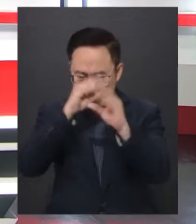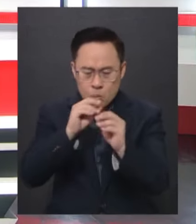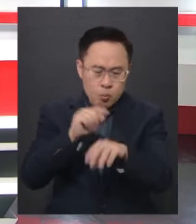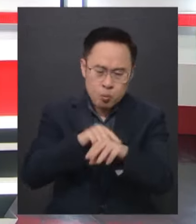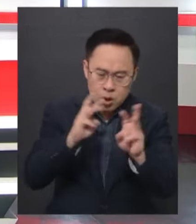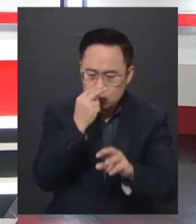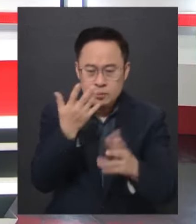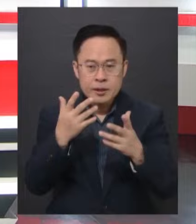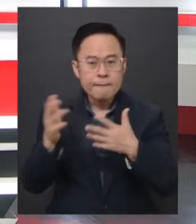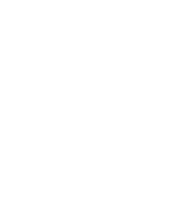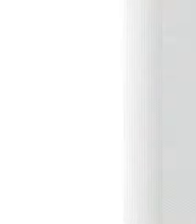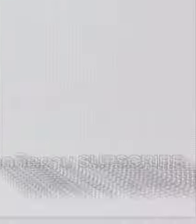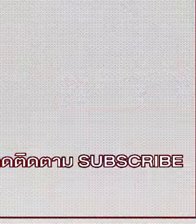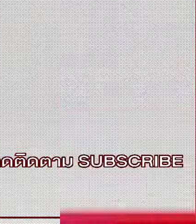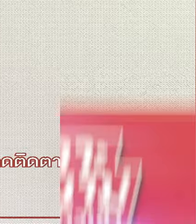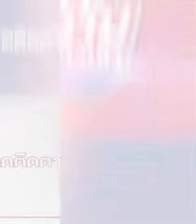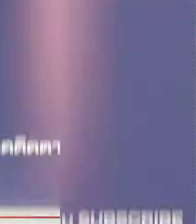ฮไลท์แล้วก็ผลการแข่งขันมาฝากนะคะ